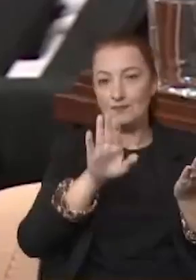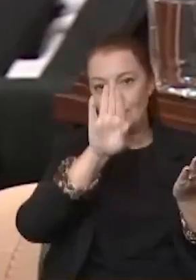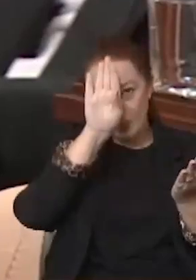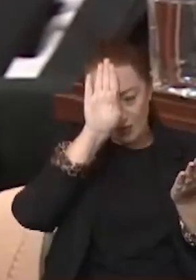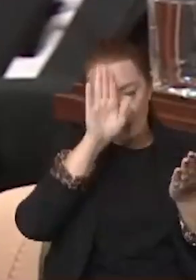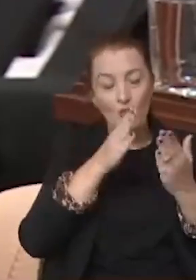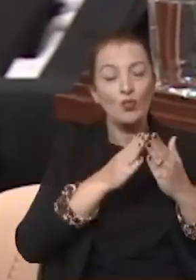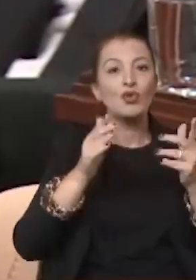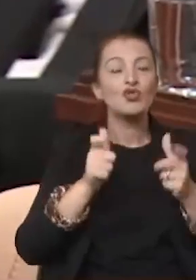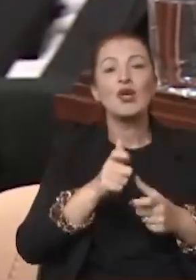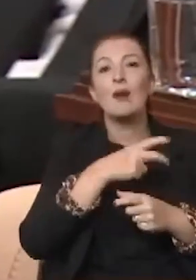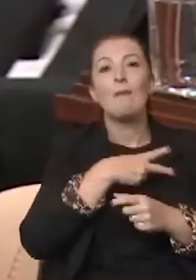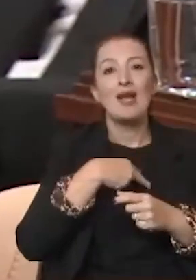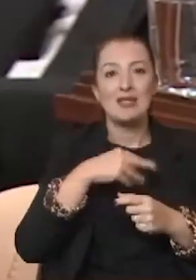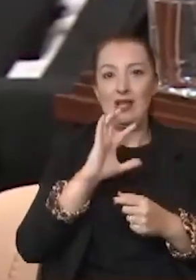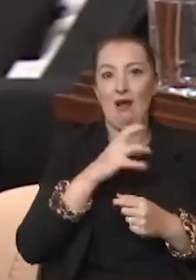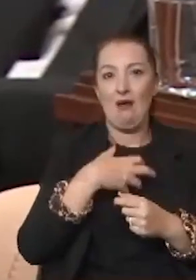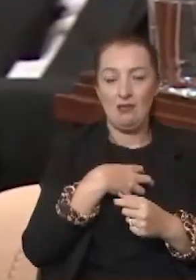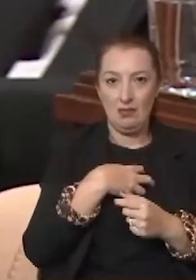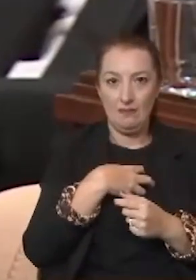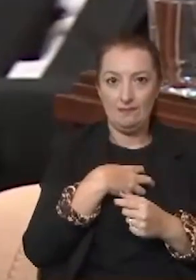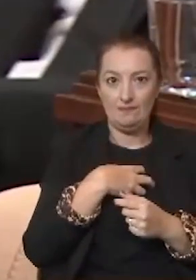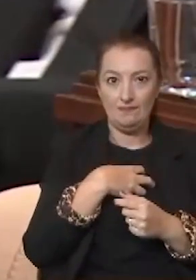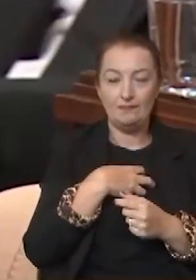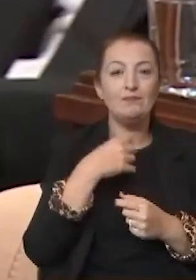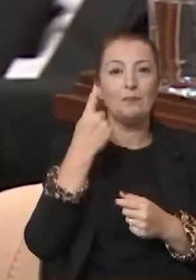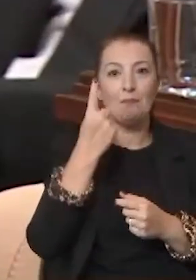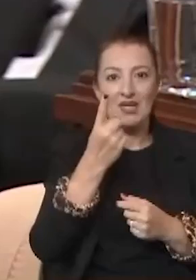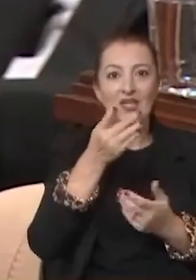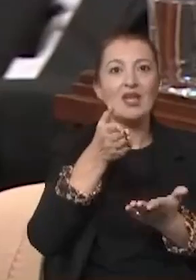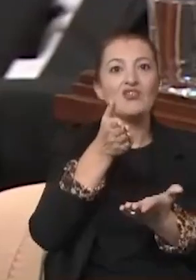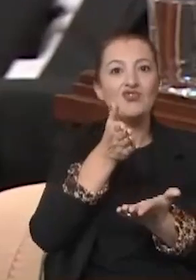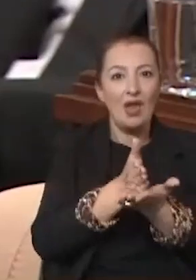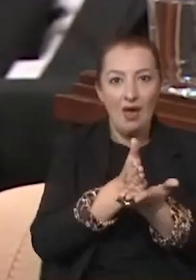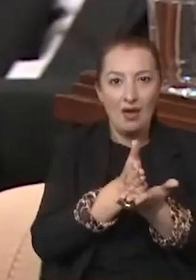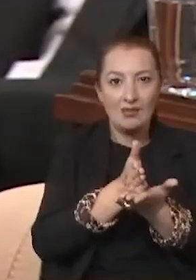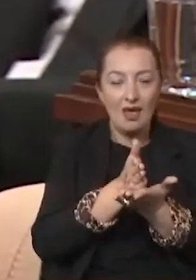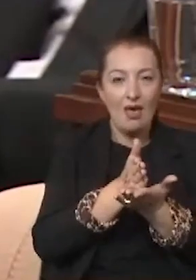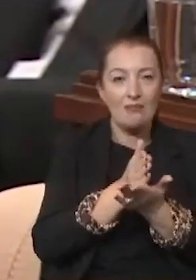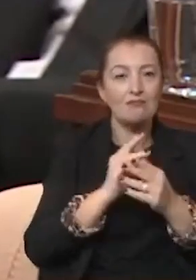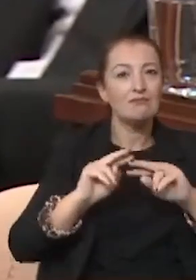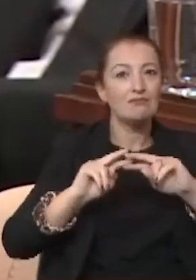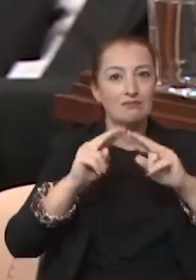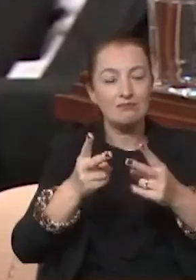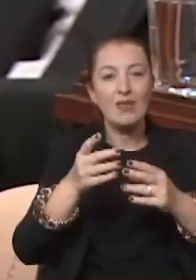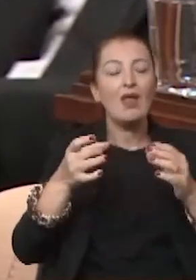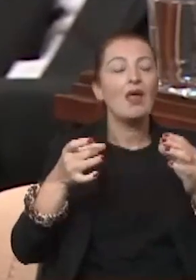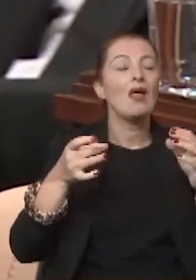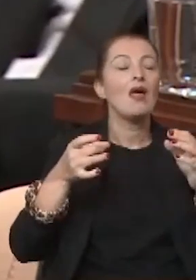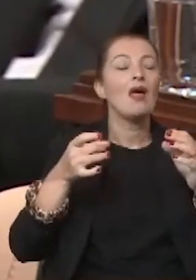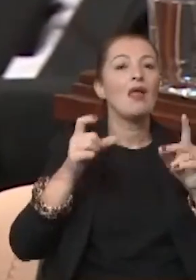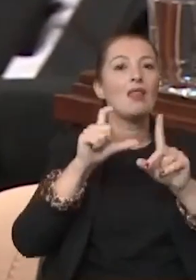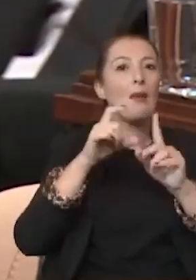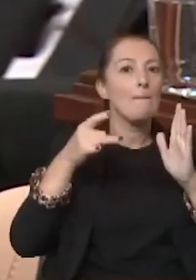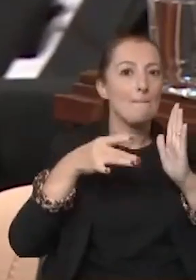İstanbul Büyükşehir Belediyesi'ne ait bir cenaze nakil aracı Diyarbakır'a